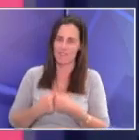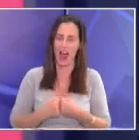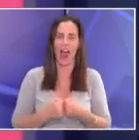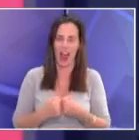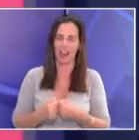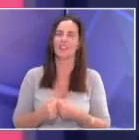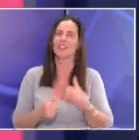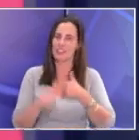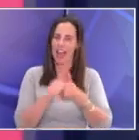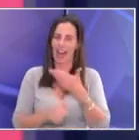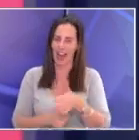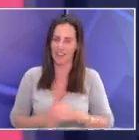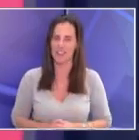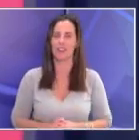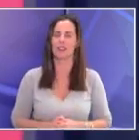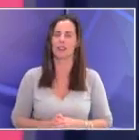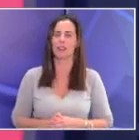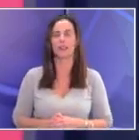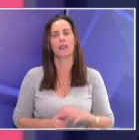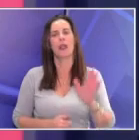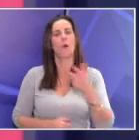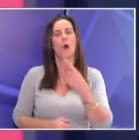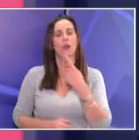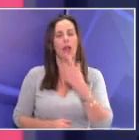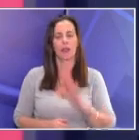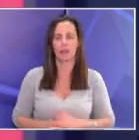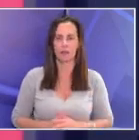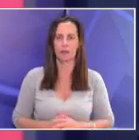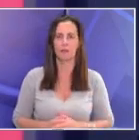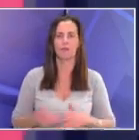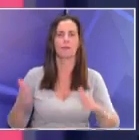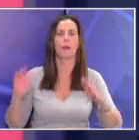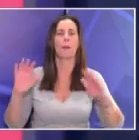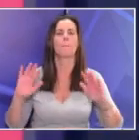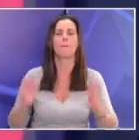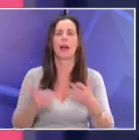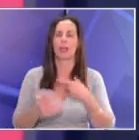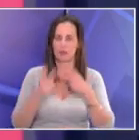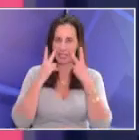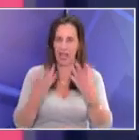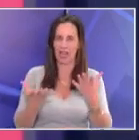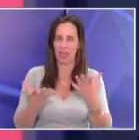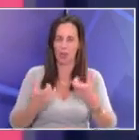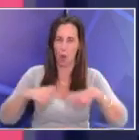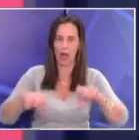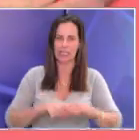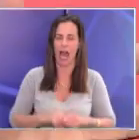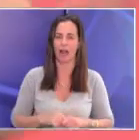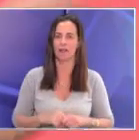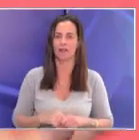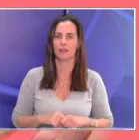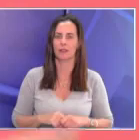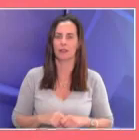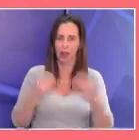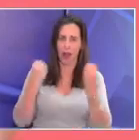פה מאחוריו בקרוב. בואי נדבר, מה, כאילו, את מסתכלת סביבך על המועצה?